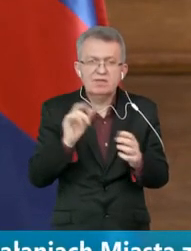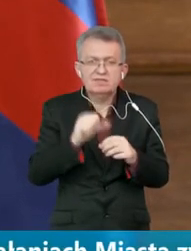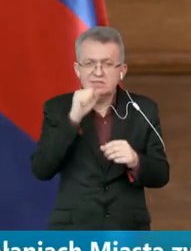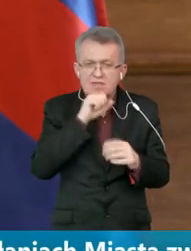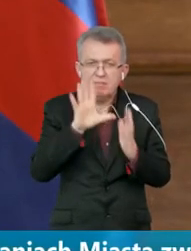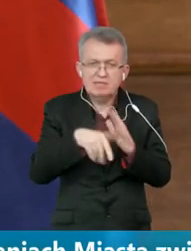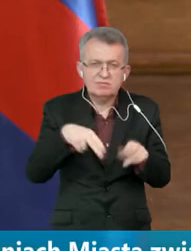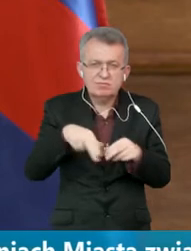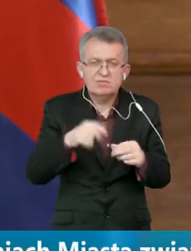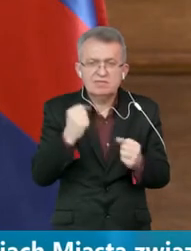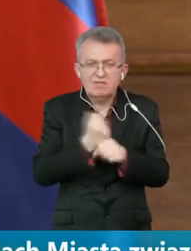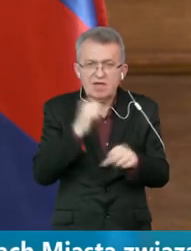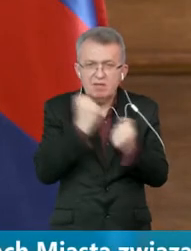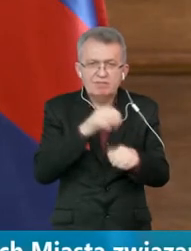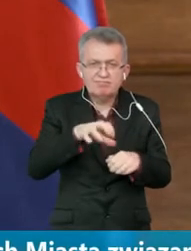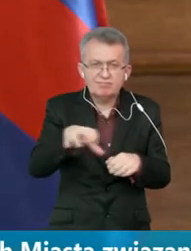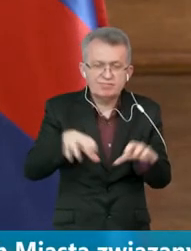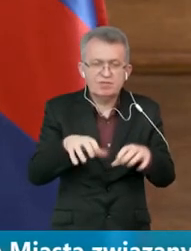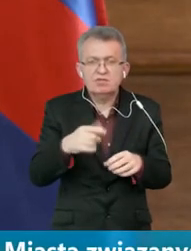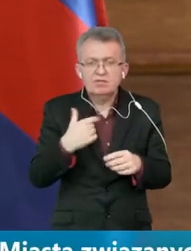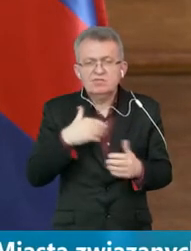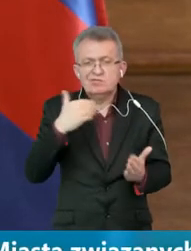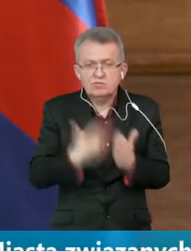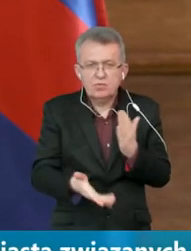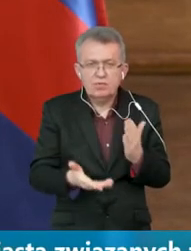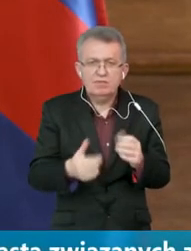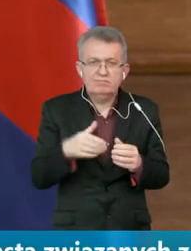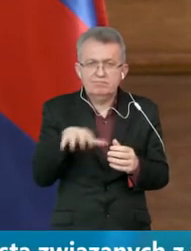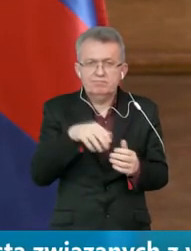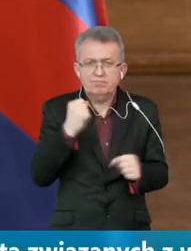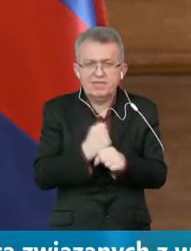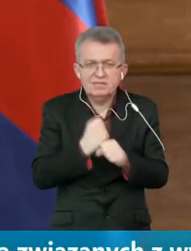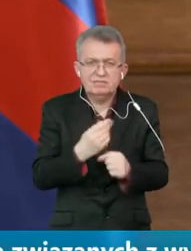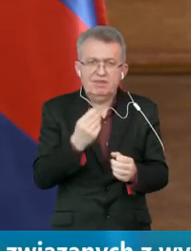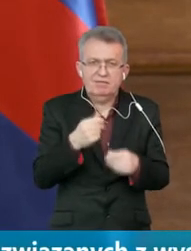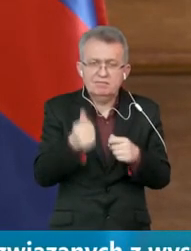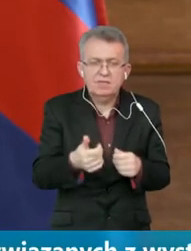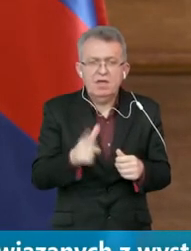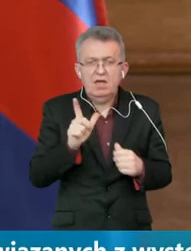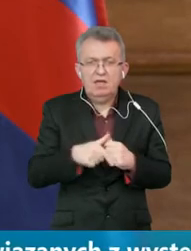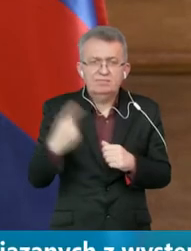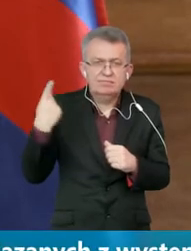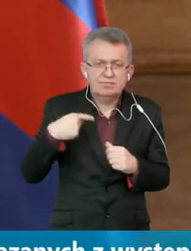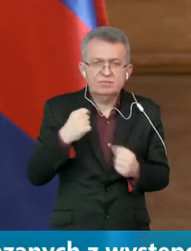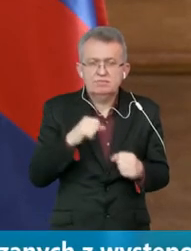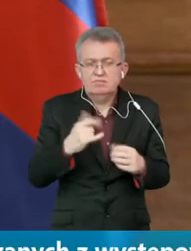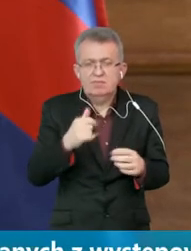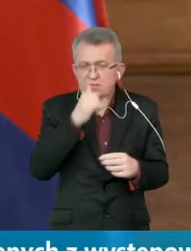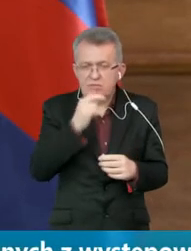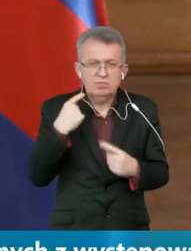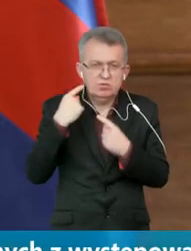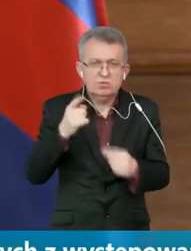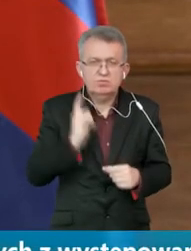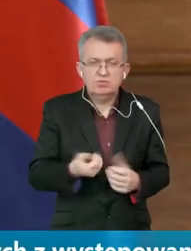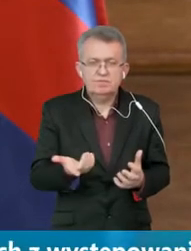zabytkowych kostkach. Dla mnie trochę szkoda pracy, pieniędzy, no ale takie są rozwiązania i musimy się do